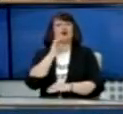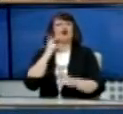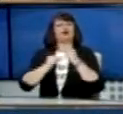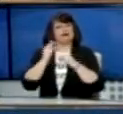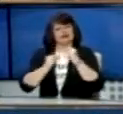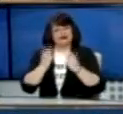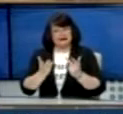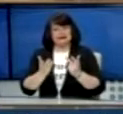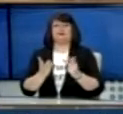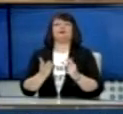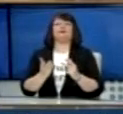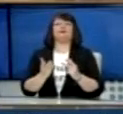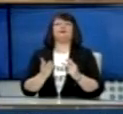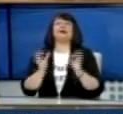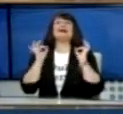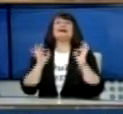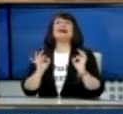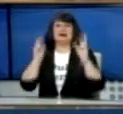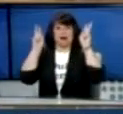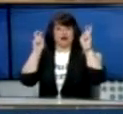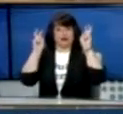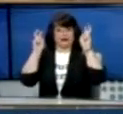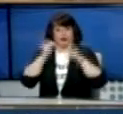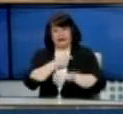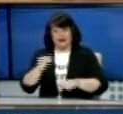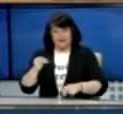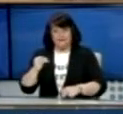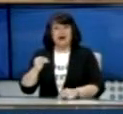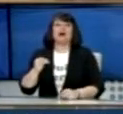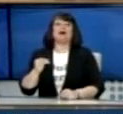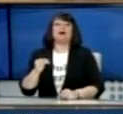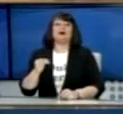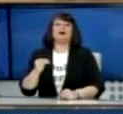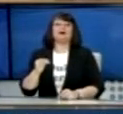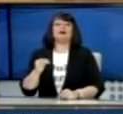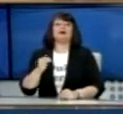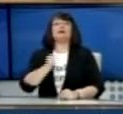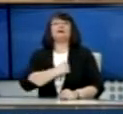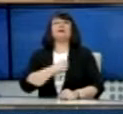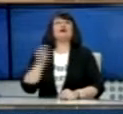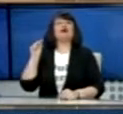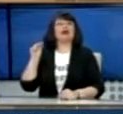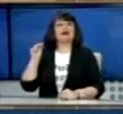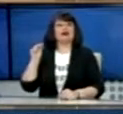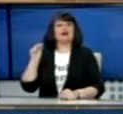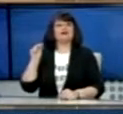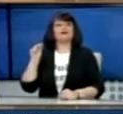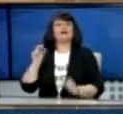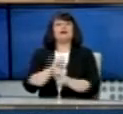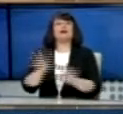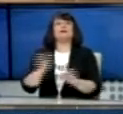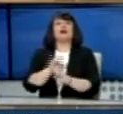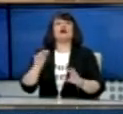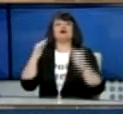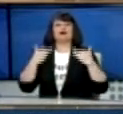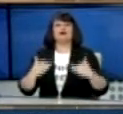μόνο λίγα 24 ώρα πριν από την παρουσία του Πρωθυπουργού στην δική μας περιοχή, για την ολοκλήρωση του έργου,